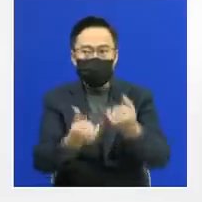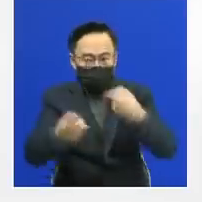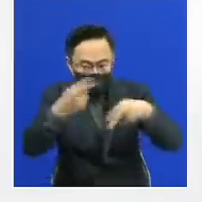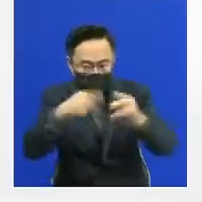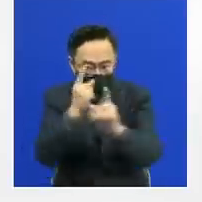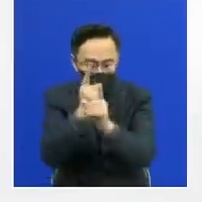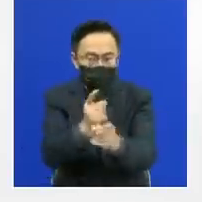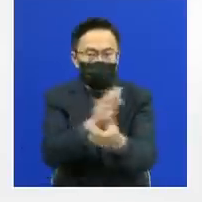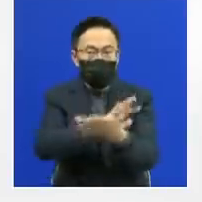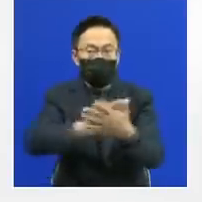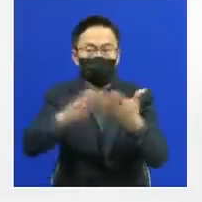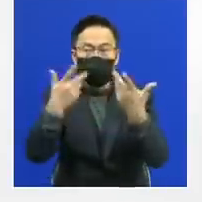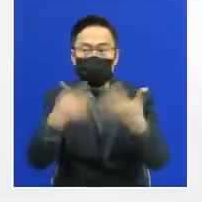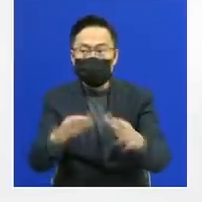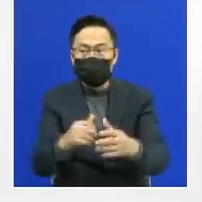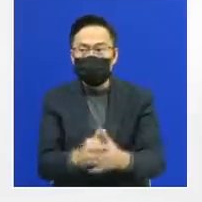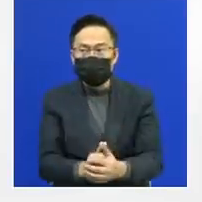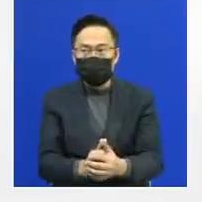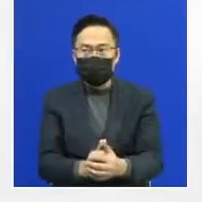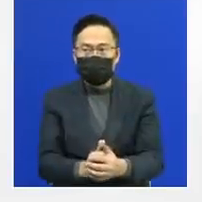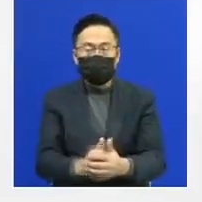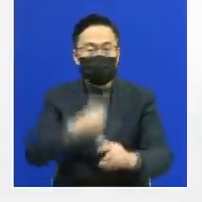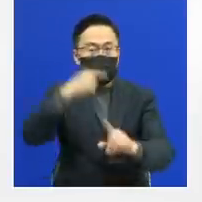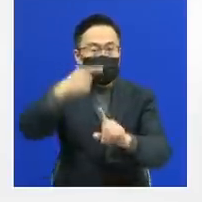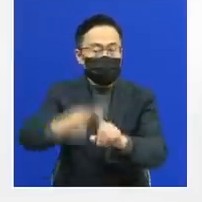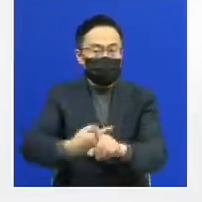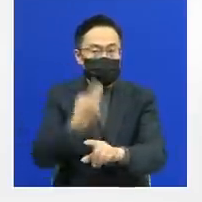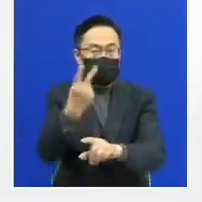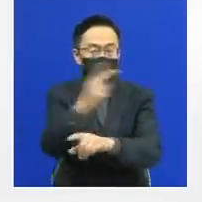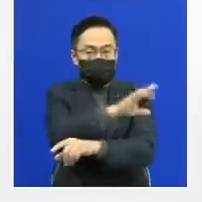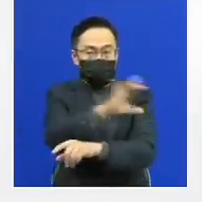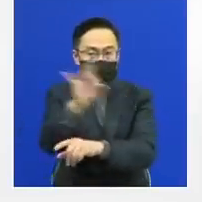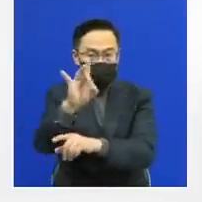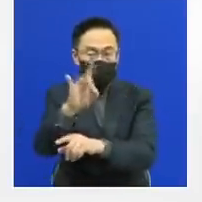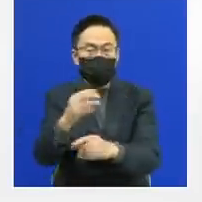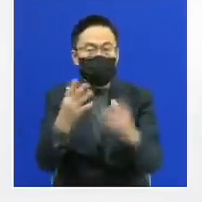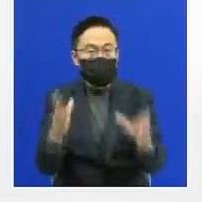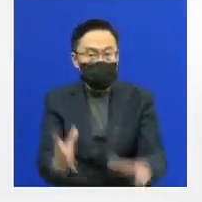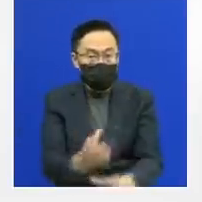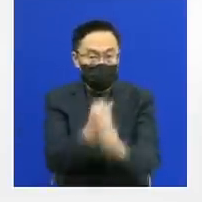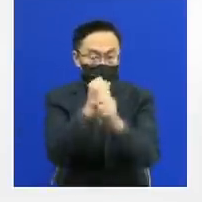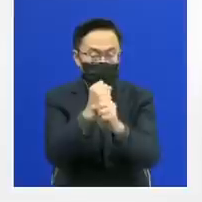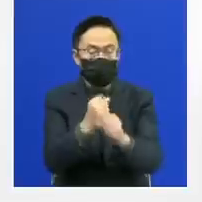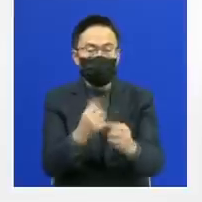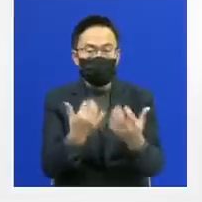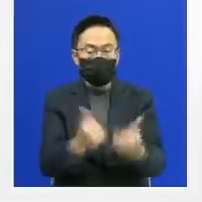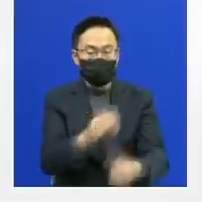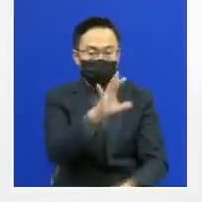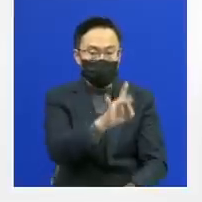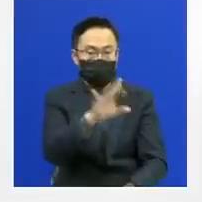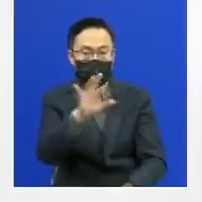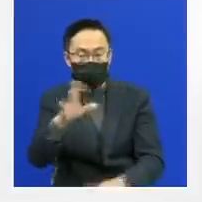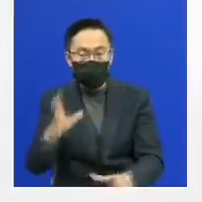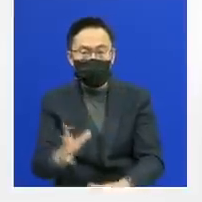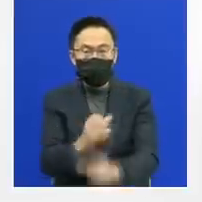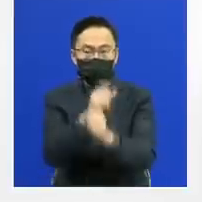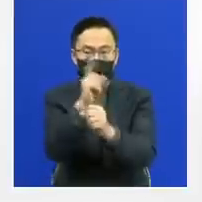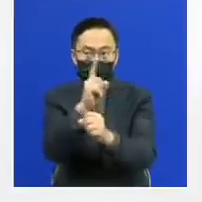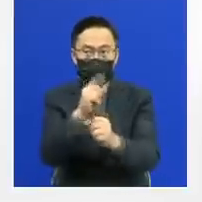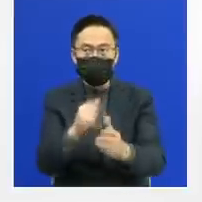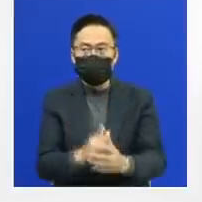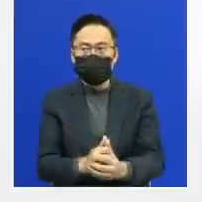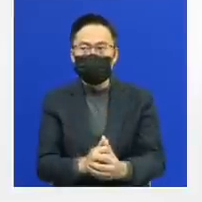องกันและพัฒนาป่าไม้คอนสารเมื่อ8กุมภาพันธ์ตามเอกสารผลปรากฏว่าสรุปนะฮะถ้าไปดูในแผน